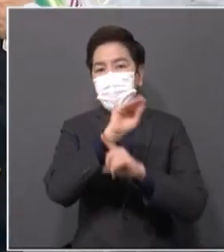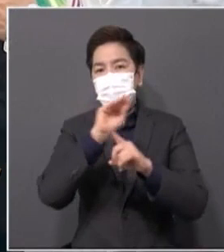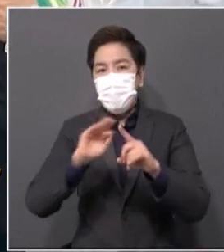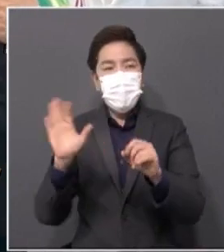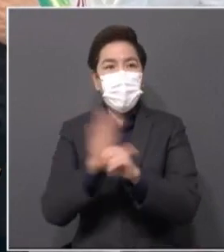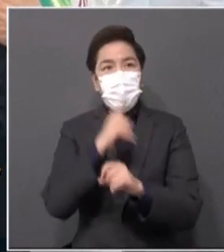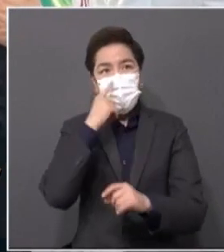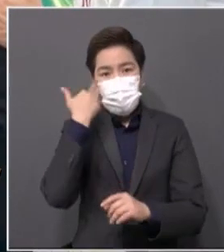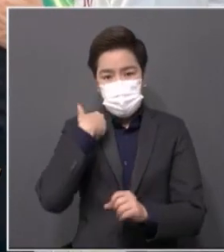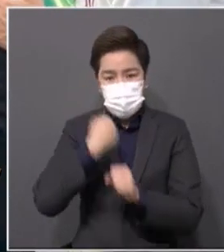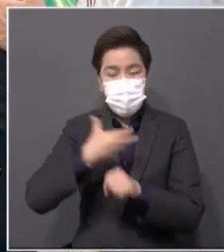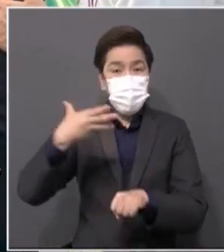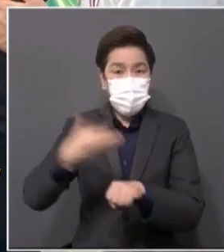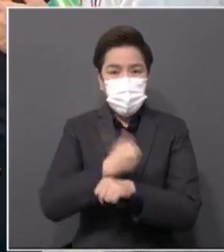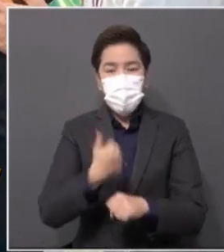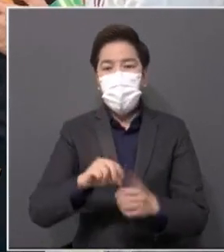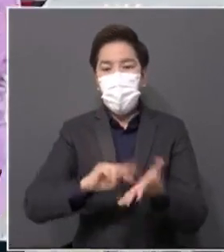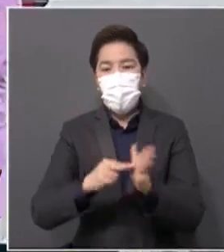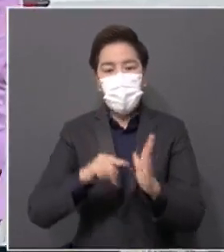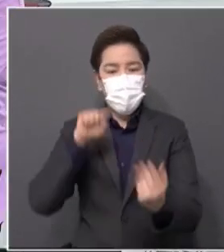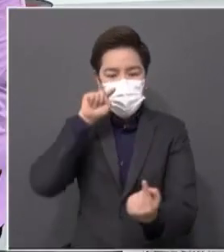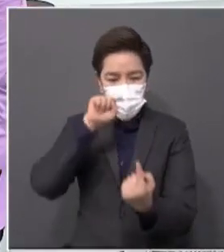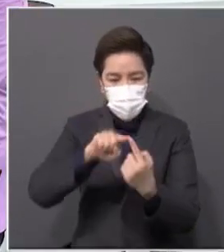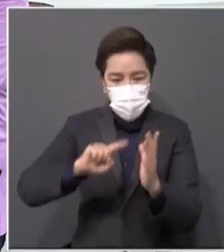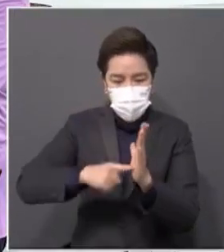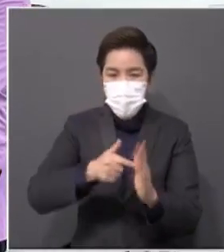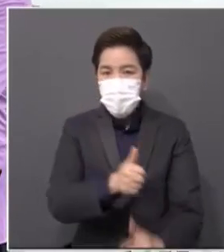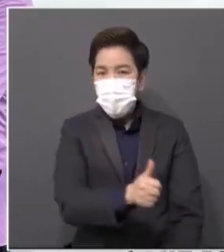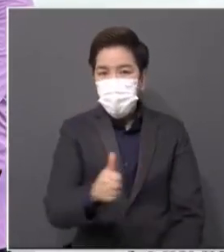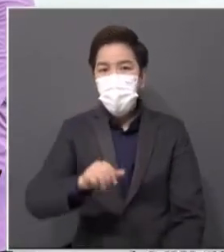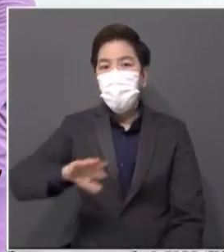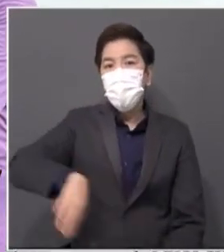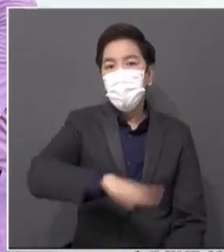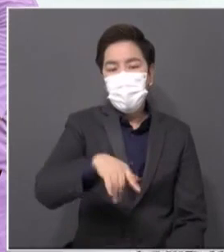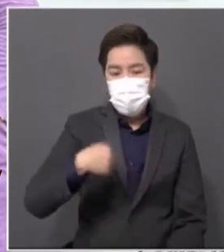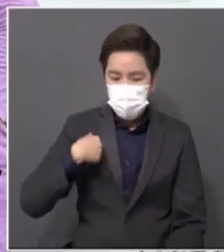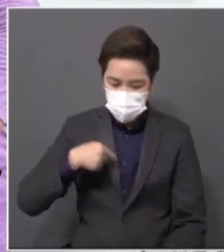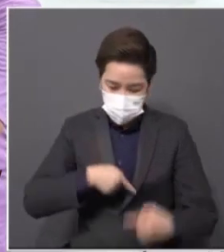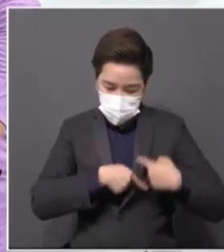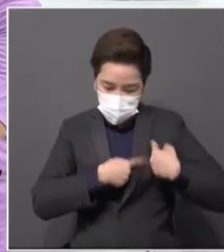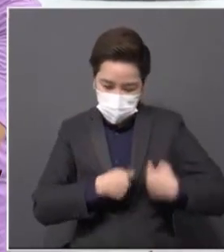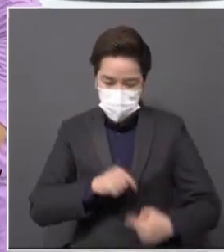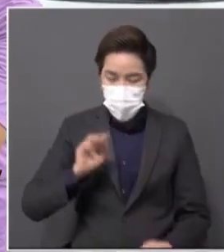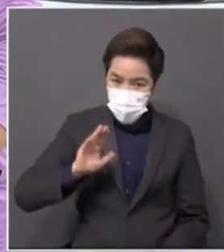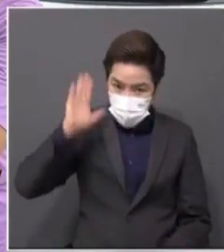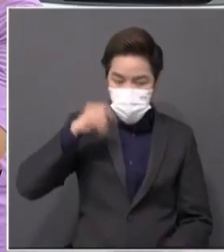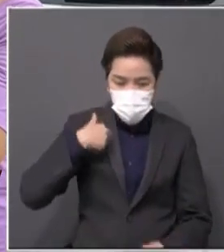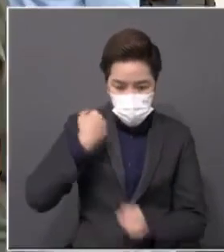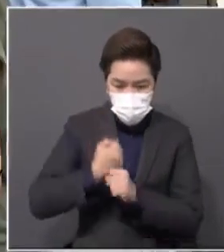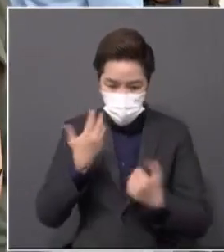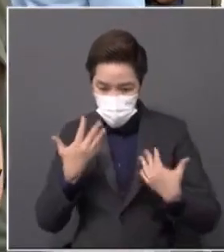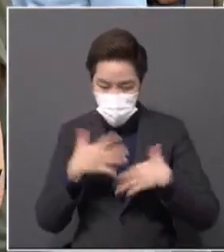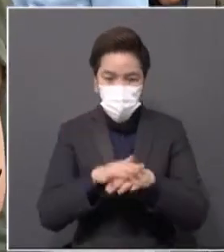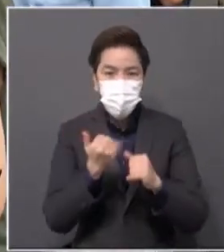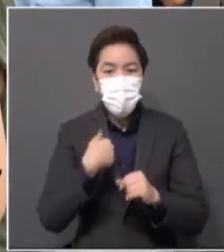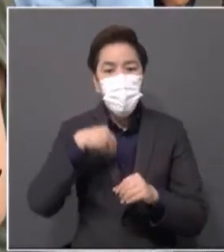ตั้งแต่ตนทำงานด้านการเมืองมาถือว่าเป็นจุดเริ่มต้นที่ดีมากเลยทีเดียวทุกคนมีจิตอาสามาทำงานเพื่อส่วนรวมไม่